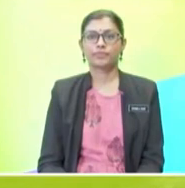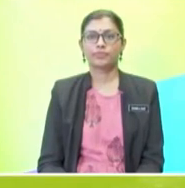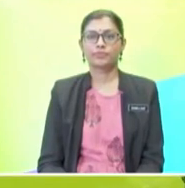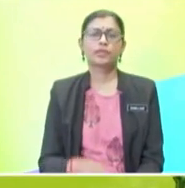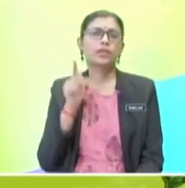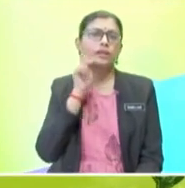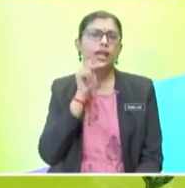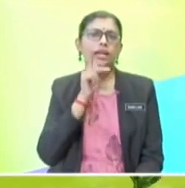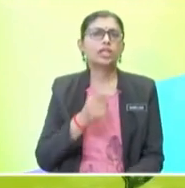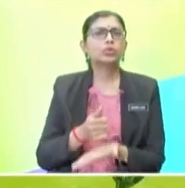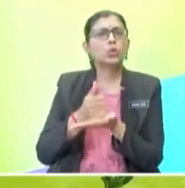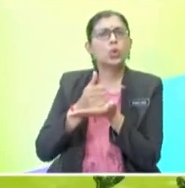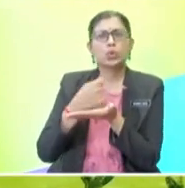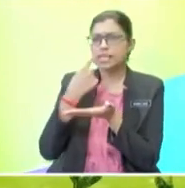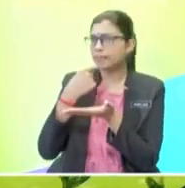bantu siapa tu, Amar?